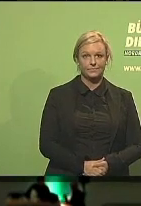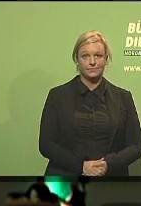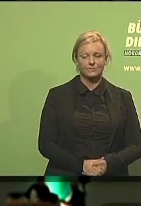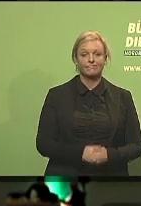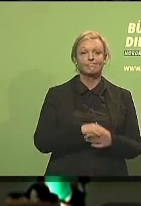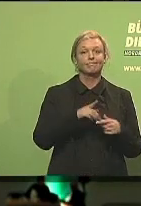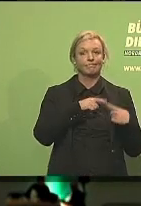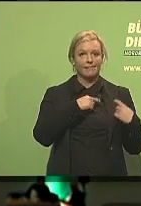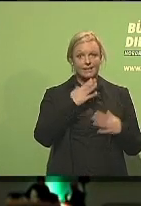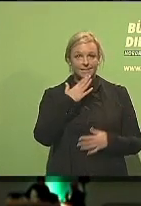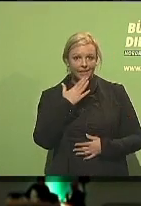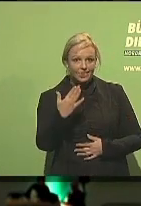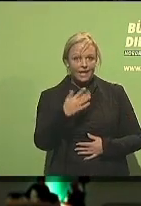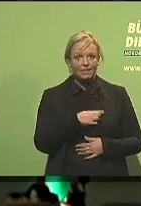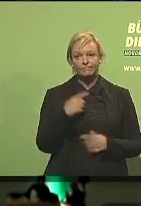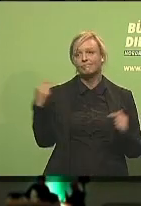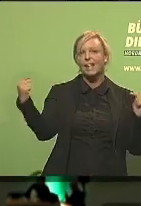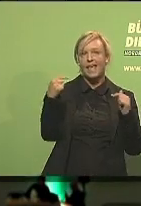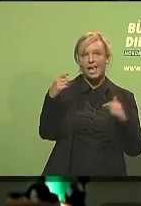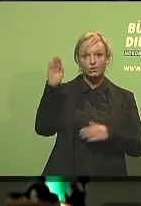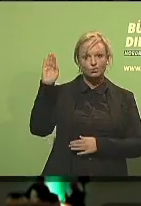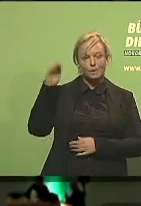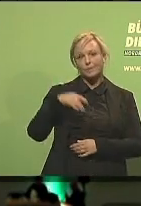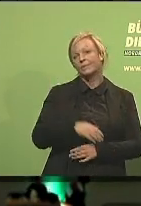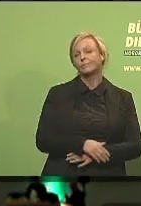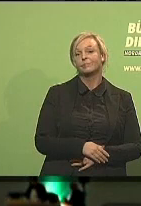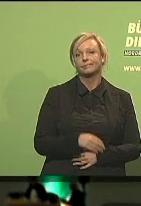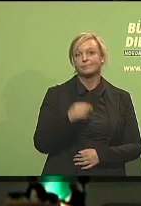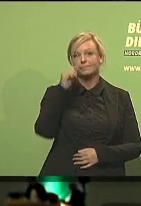Ganz herzlichen Dank. Gibt es Gegenstimmen?